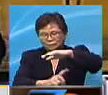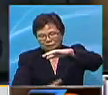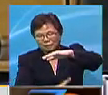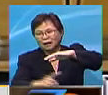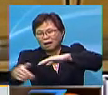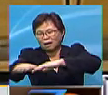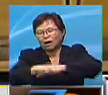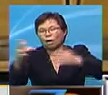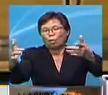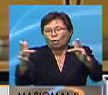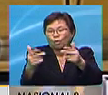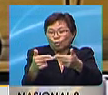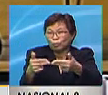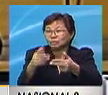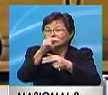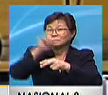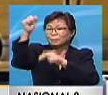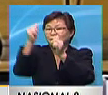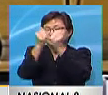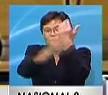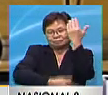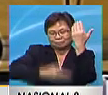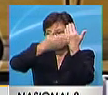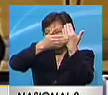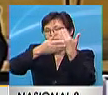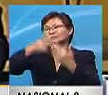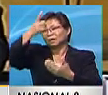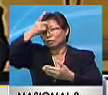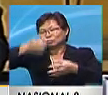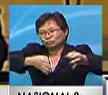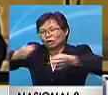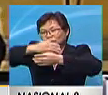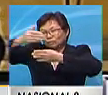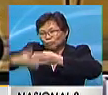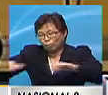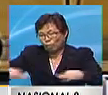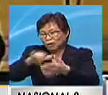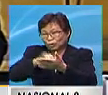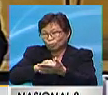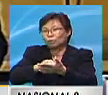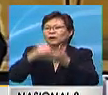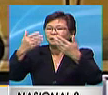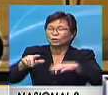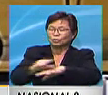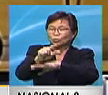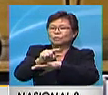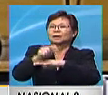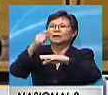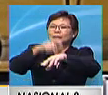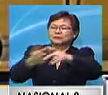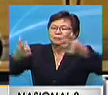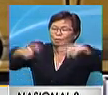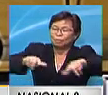menghubungkan Sabah dan semenanjung Malaysia Datuk jaland menjelaskan hasil pelaksanaan langkah itu ia digunakan ketika